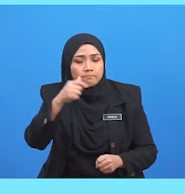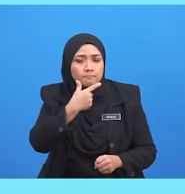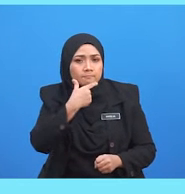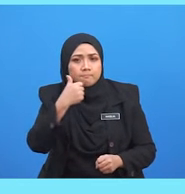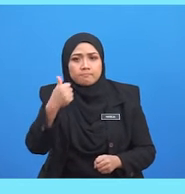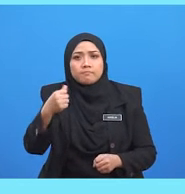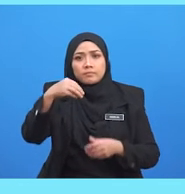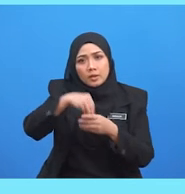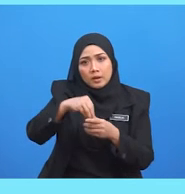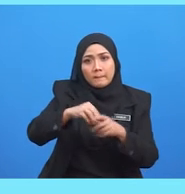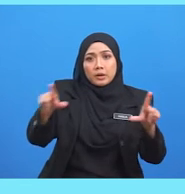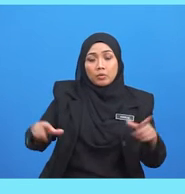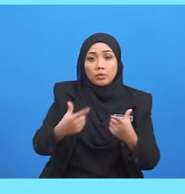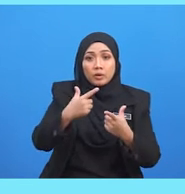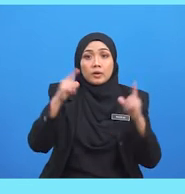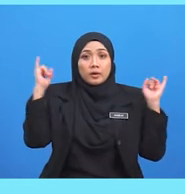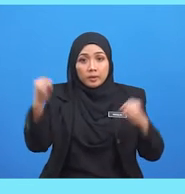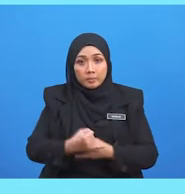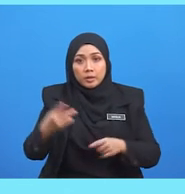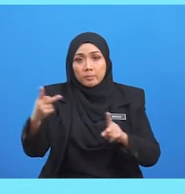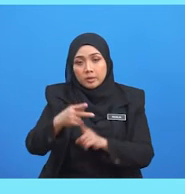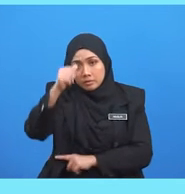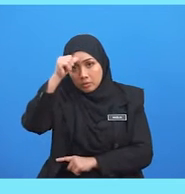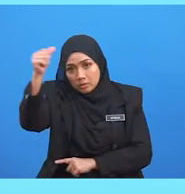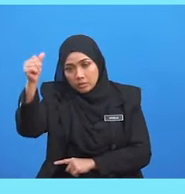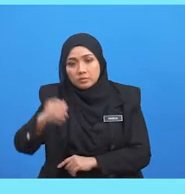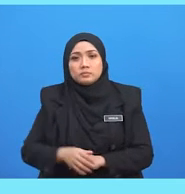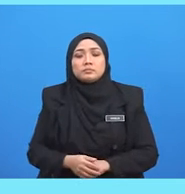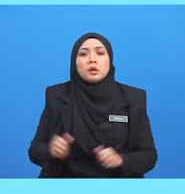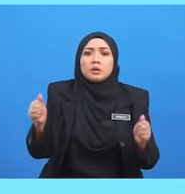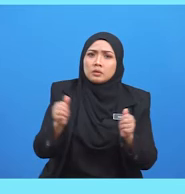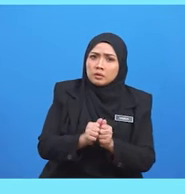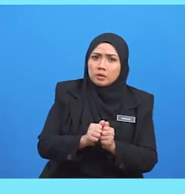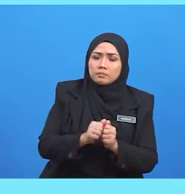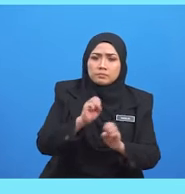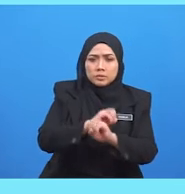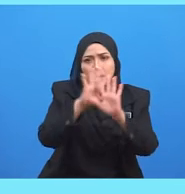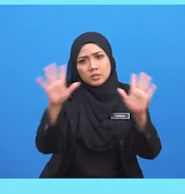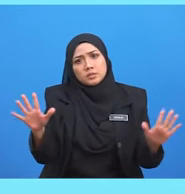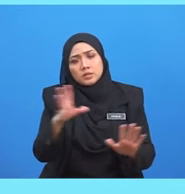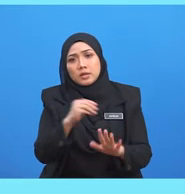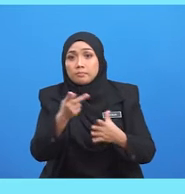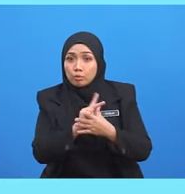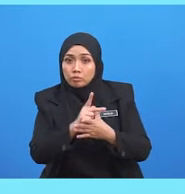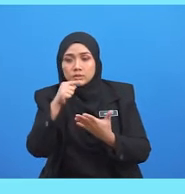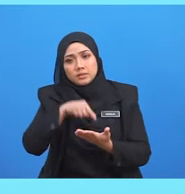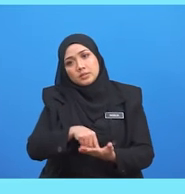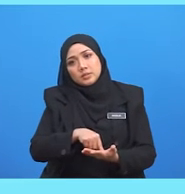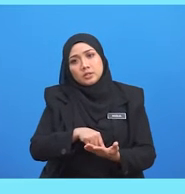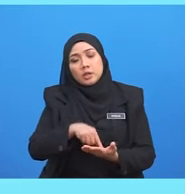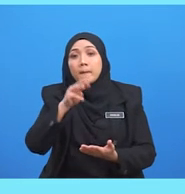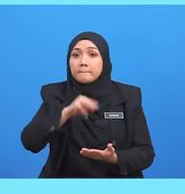kepada Allah Subhanahu Wa Taala. Dengan penjelasan dan perkongsian ini,